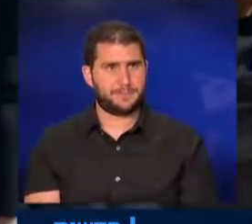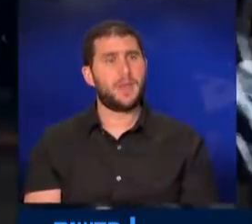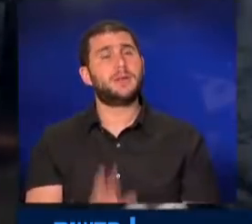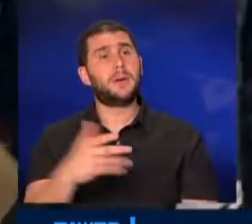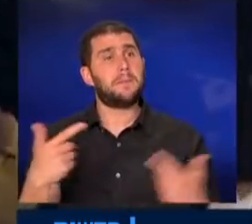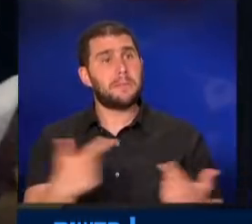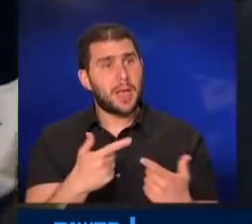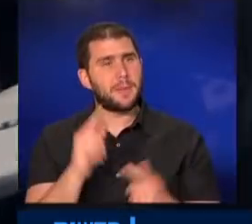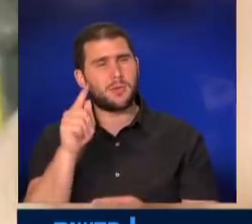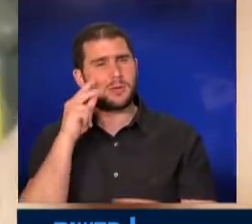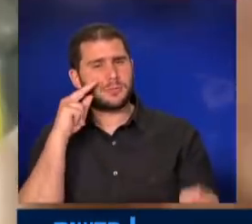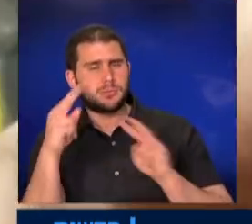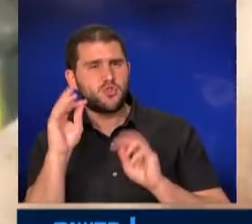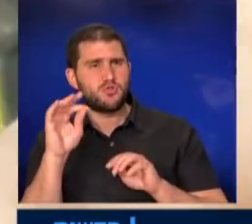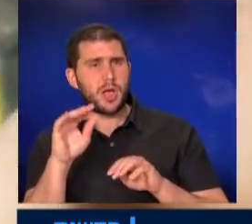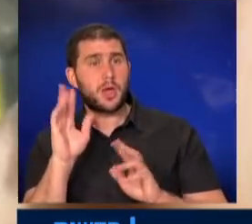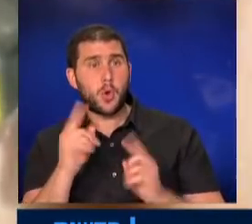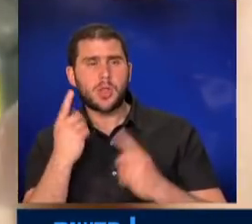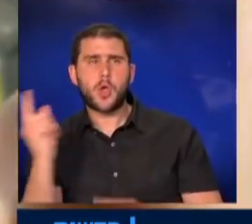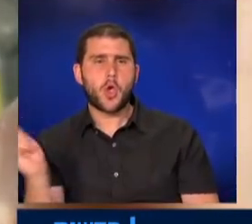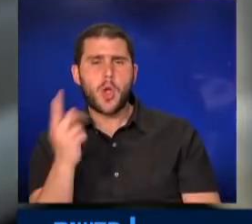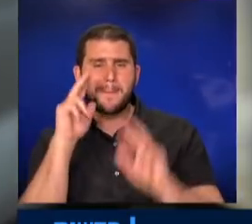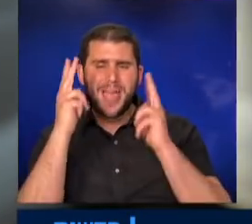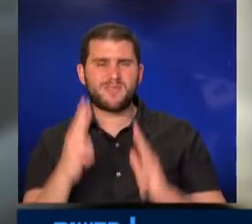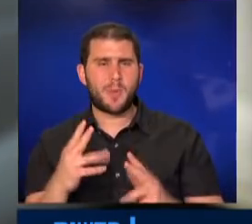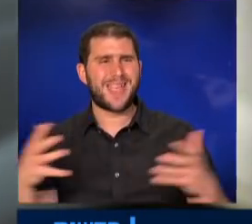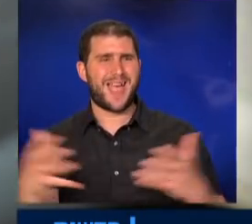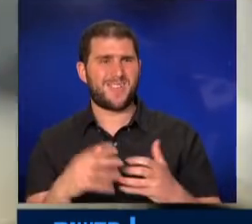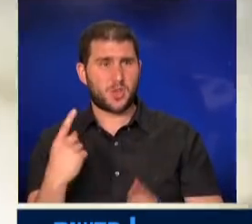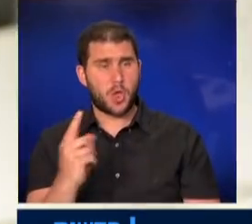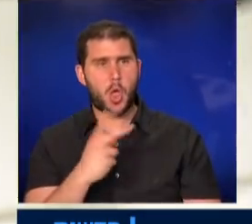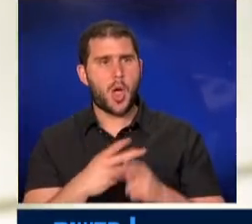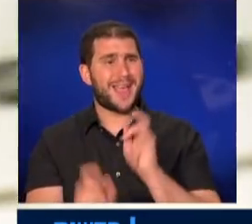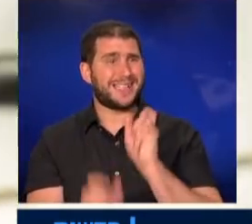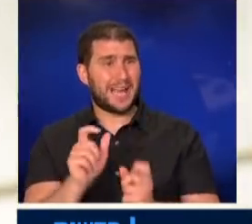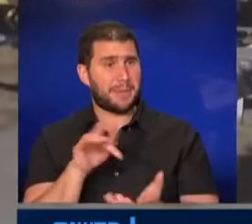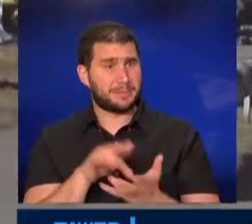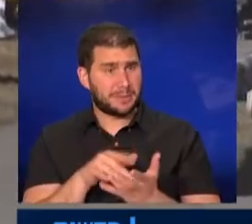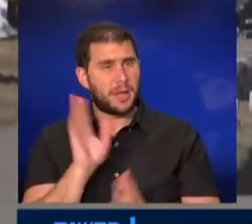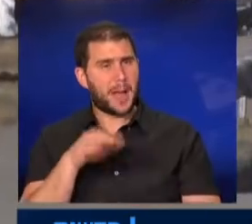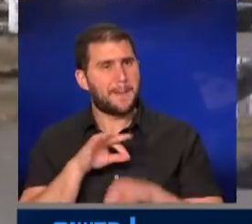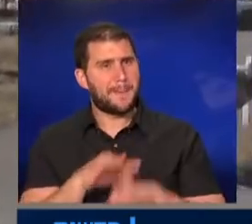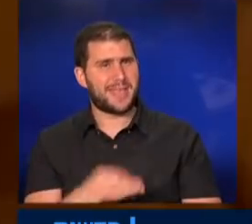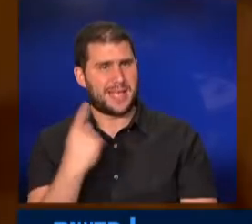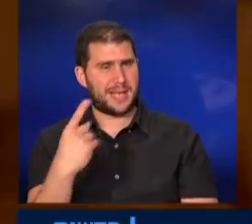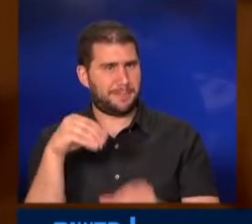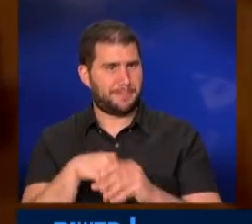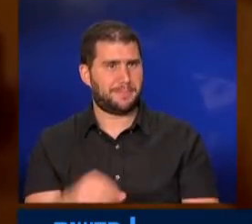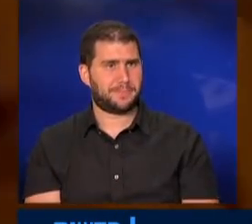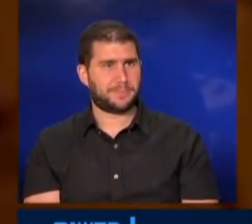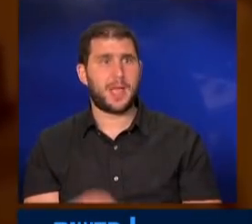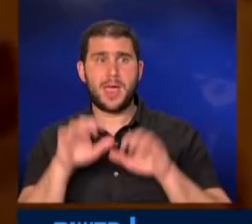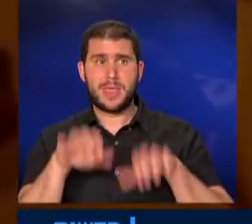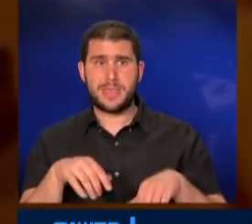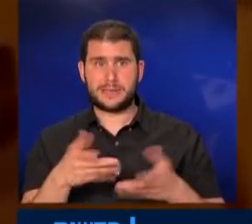המלחמה מבעד לעיני הגולשים מתרחשת בכל הפלטפורמות החברתיות. לא רק האזרחים נמצאים שם, גם המנהיגים.